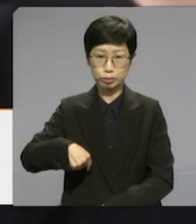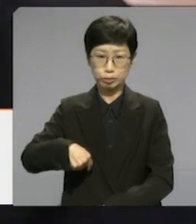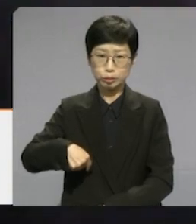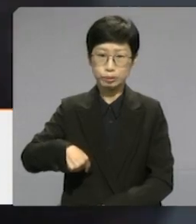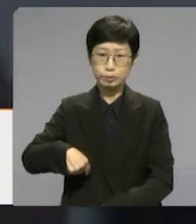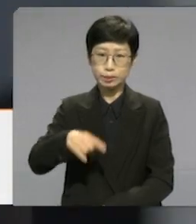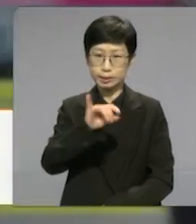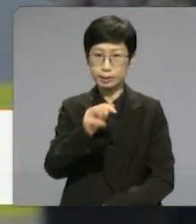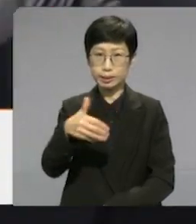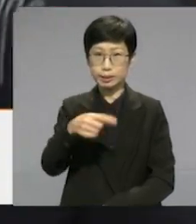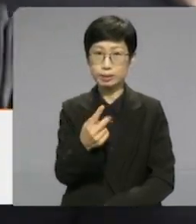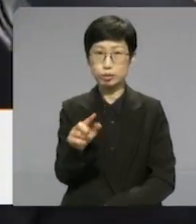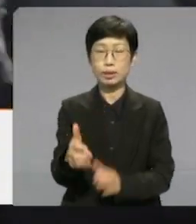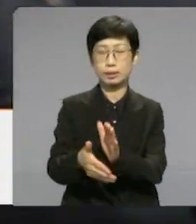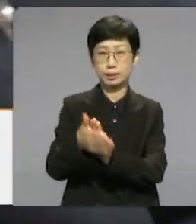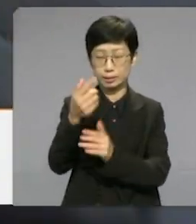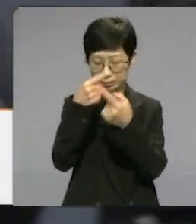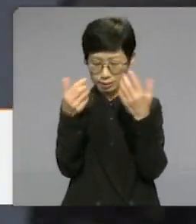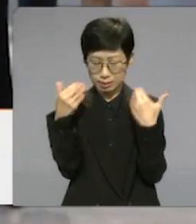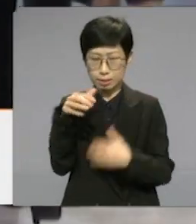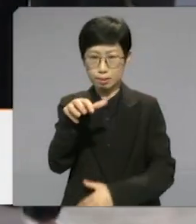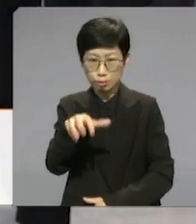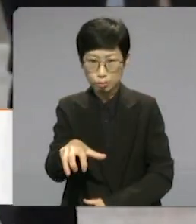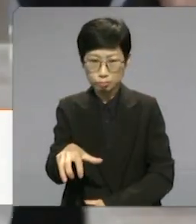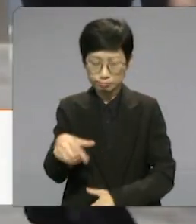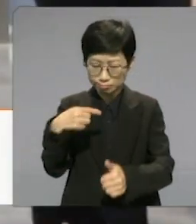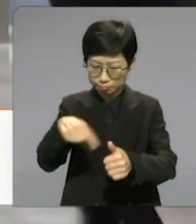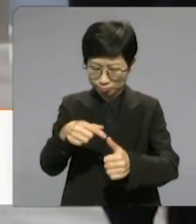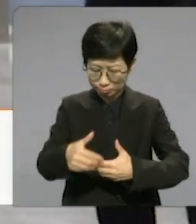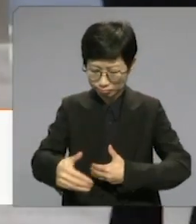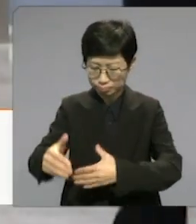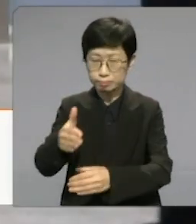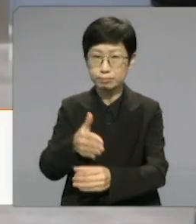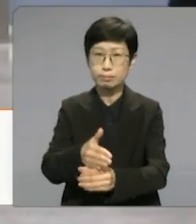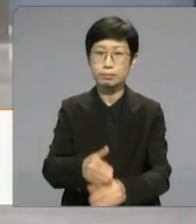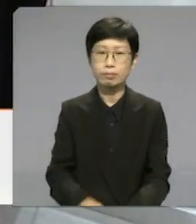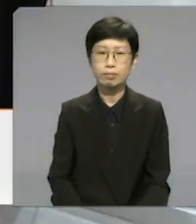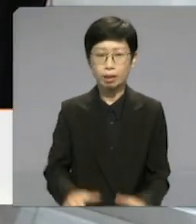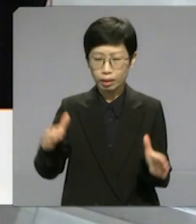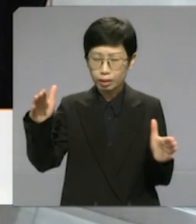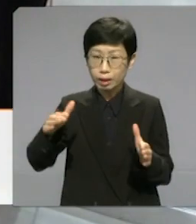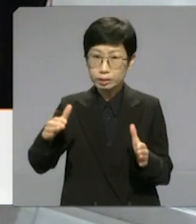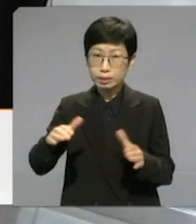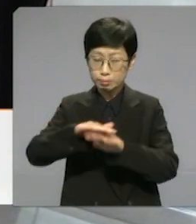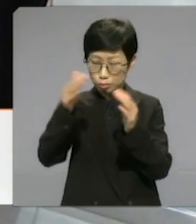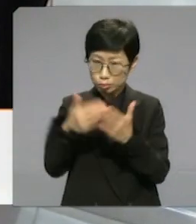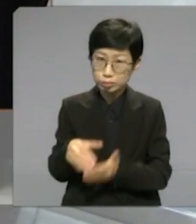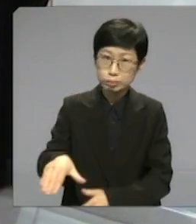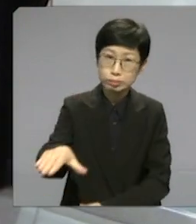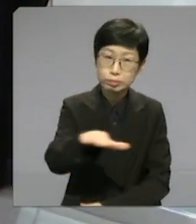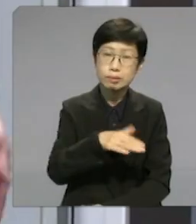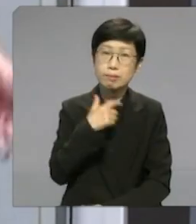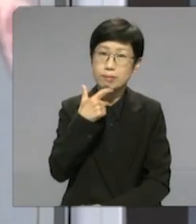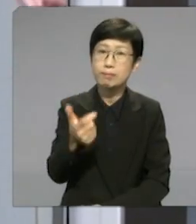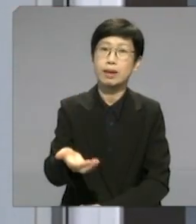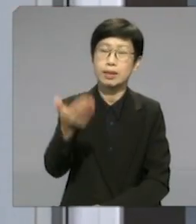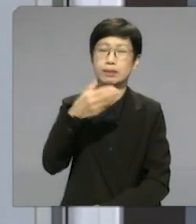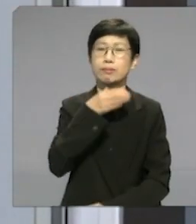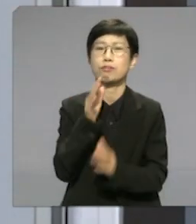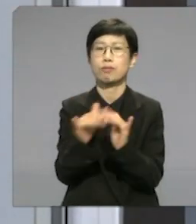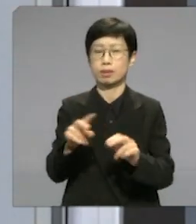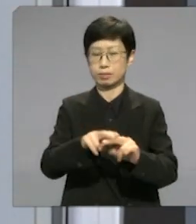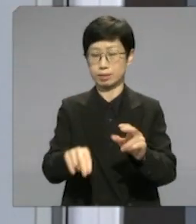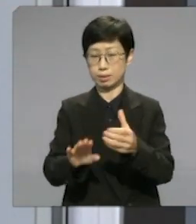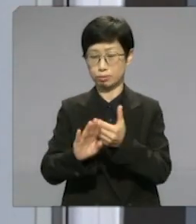자치구 인천시의 한 대학교에서 모델 수업이 한창입니다. 학생은 모두 60세 이상 노인들. 은퇴 후